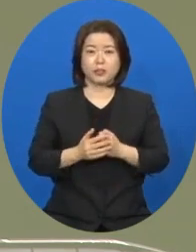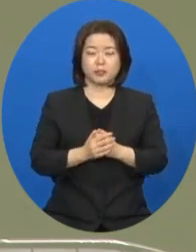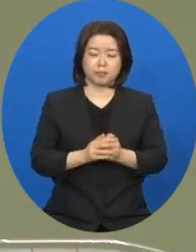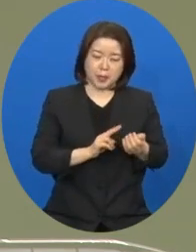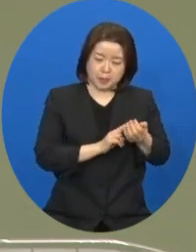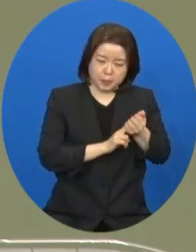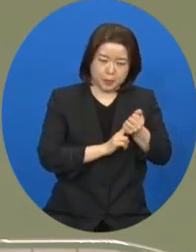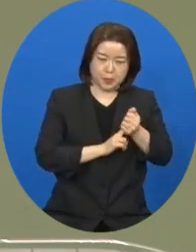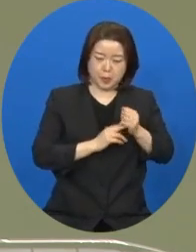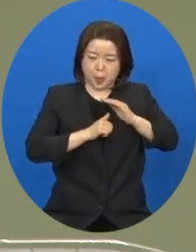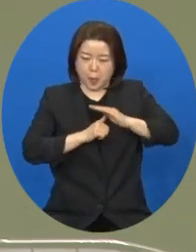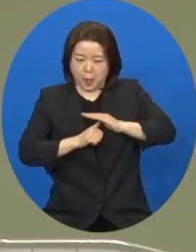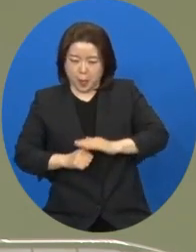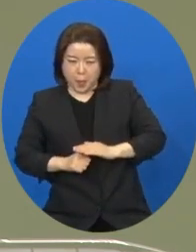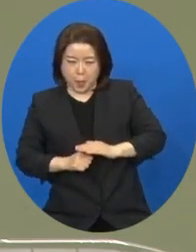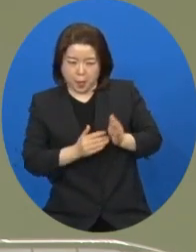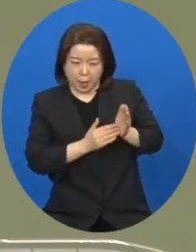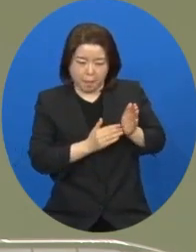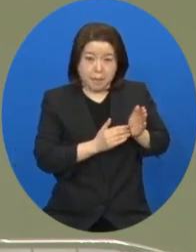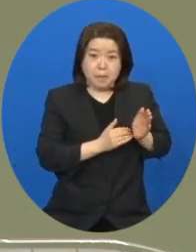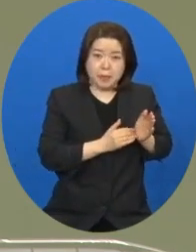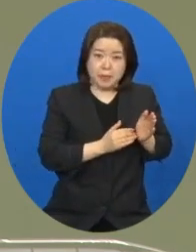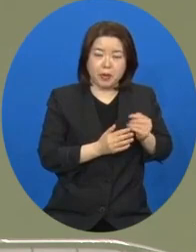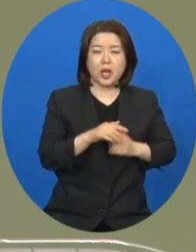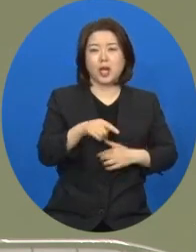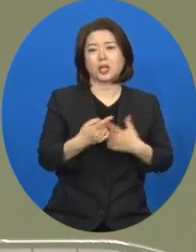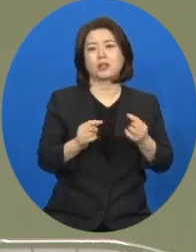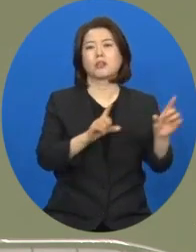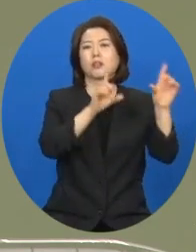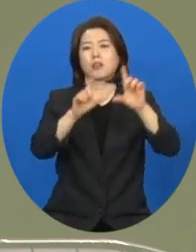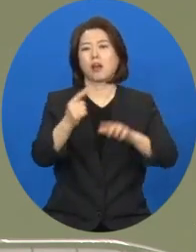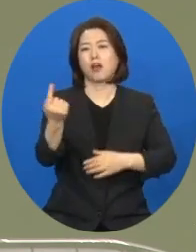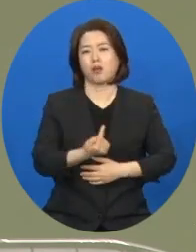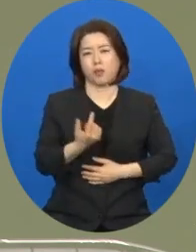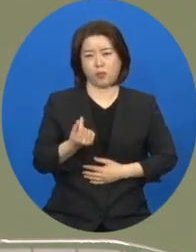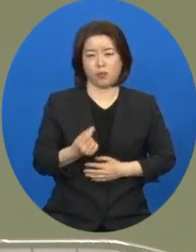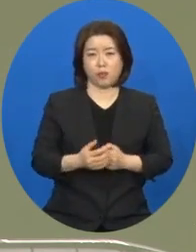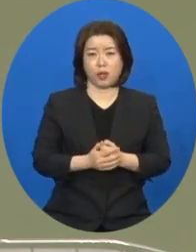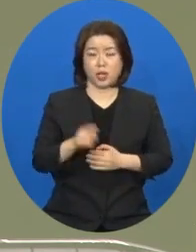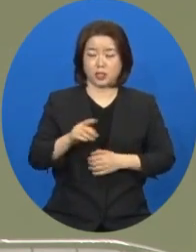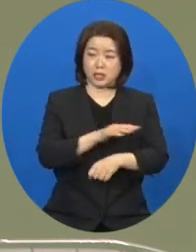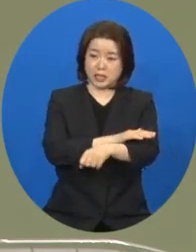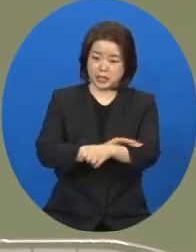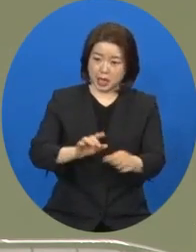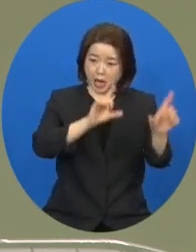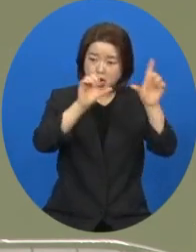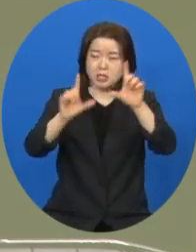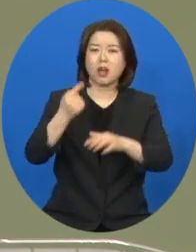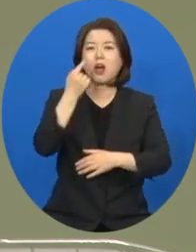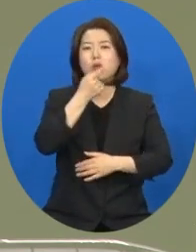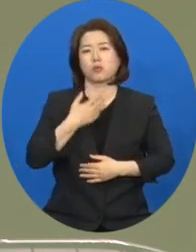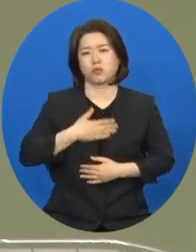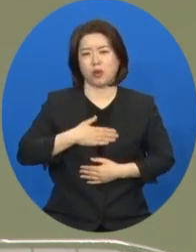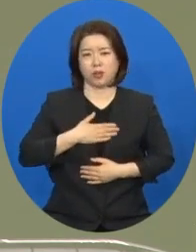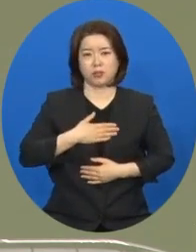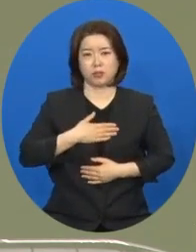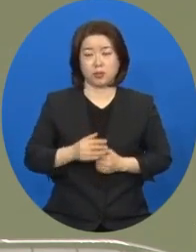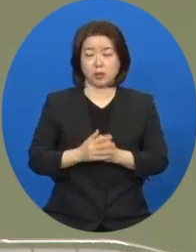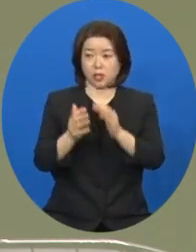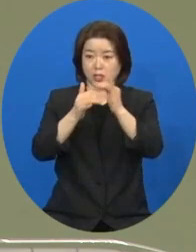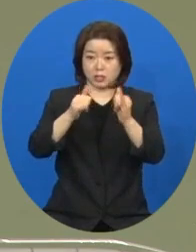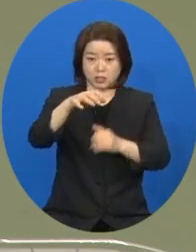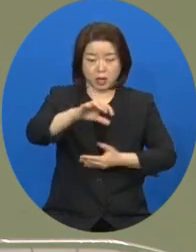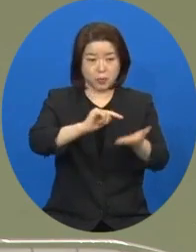감추고 누르고 숨기고 그러고 살았어요. 그게 잘 사는 건 줄 알았습니다. 사람들